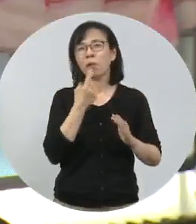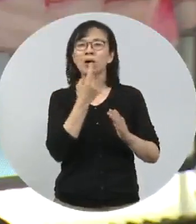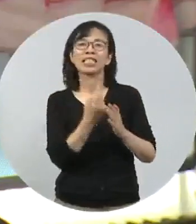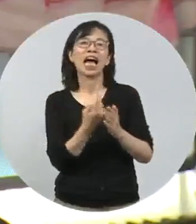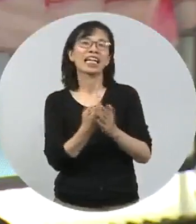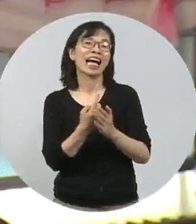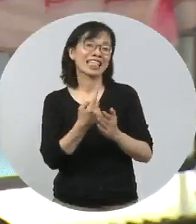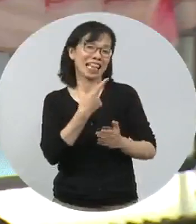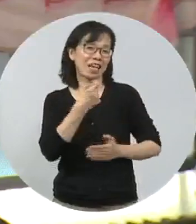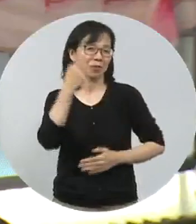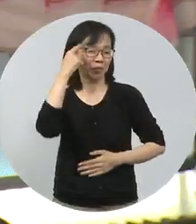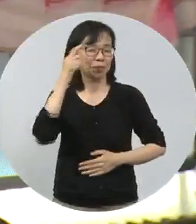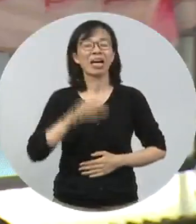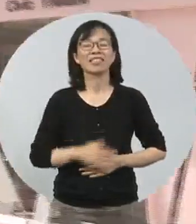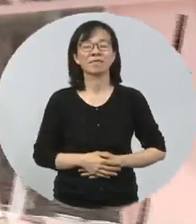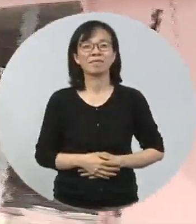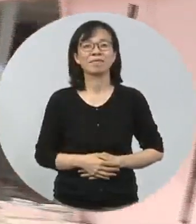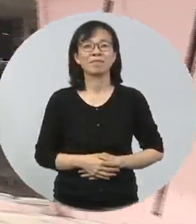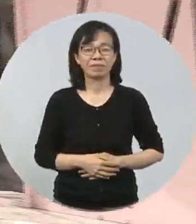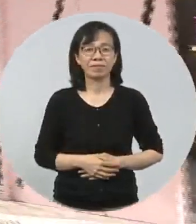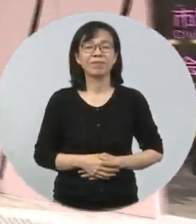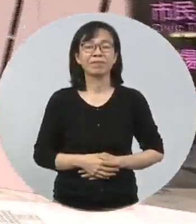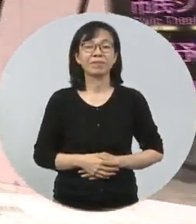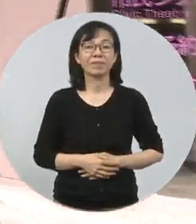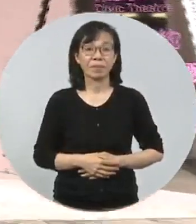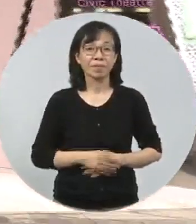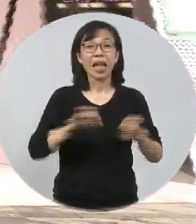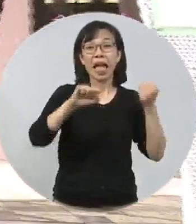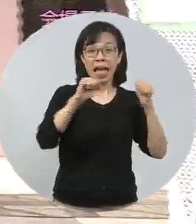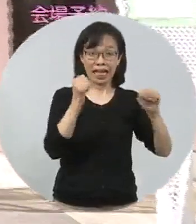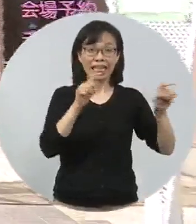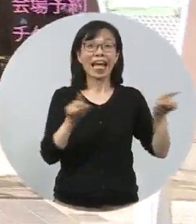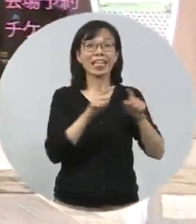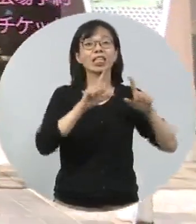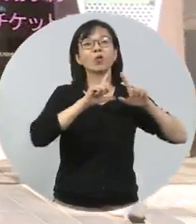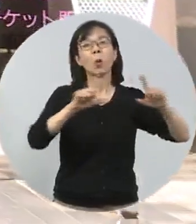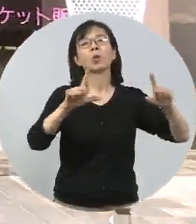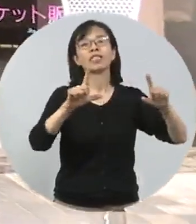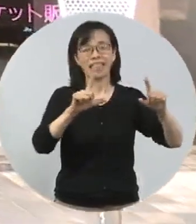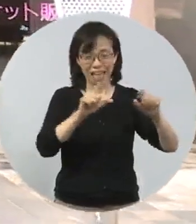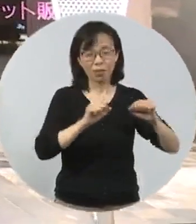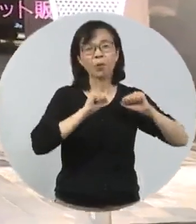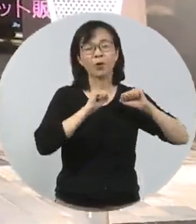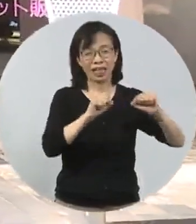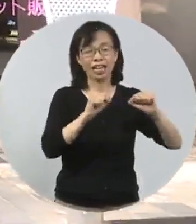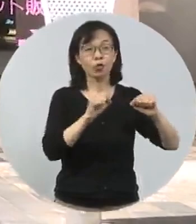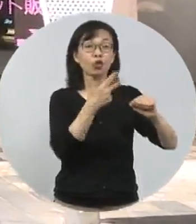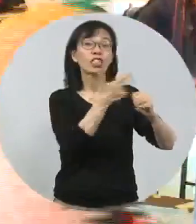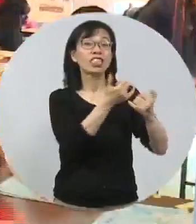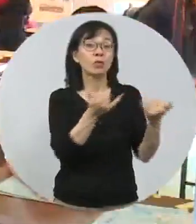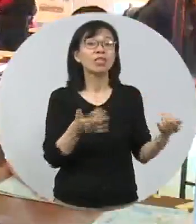加していきたいと思います。 演劇やコンサートが行われる市民シアター